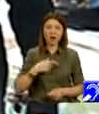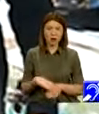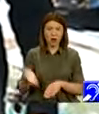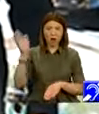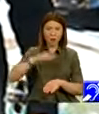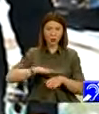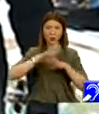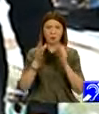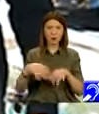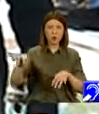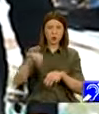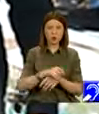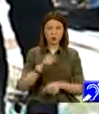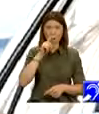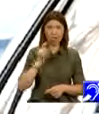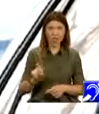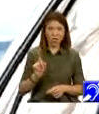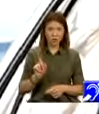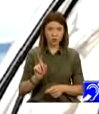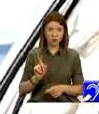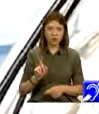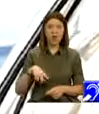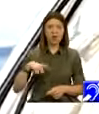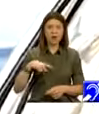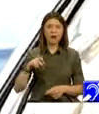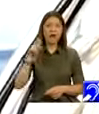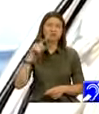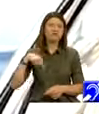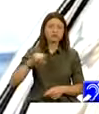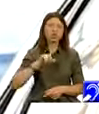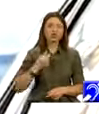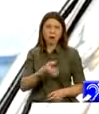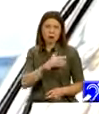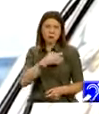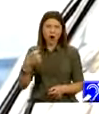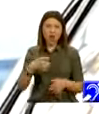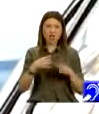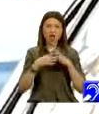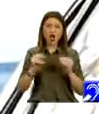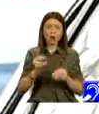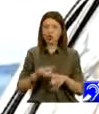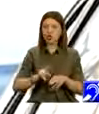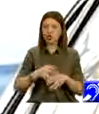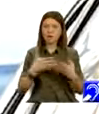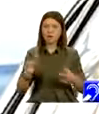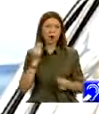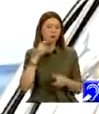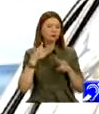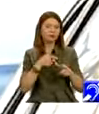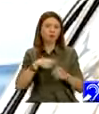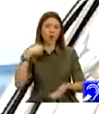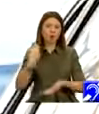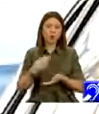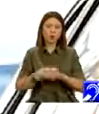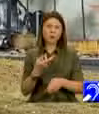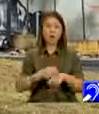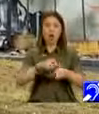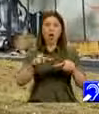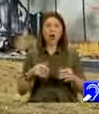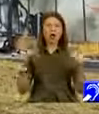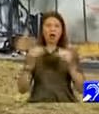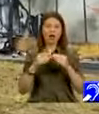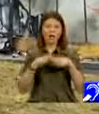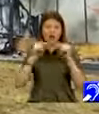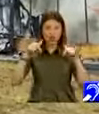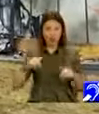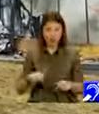viața împreună cu soția și băiatul său, era considerat cel mai bogat român și cel mai mare investitor în domeniul imobiliar din România,